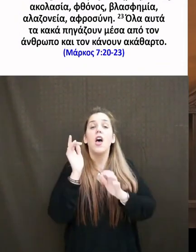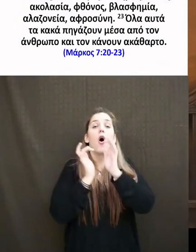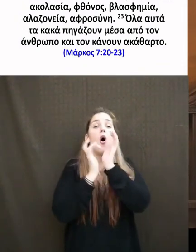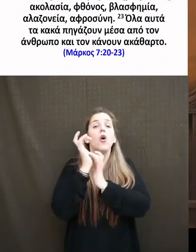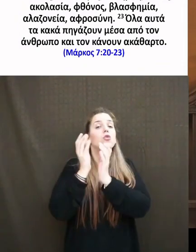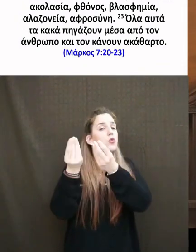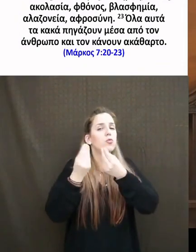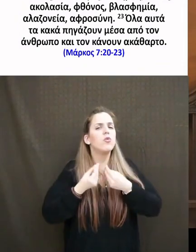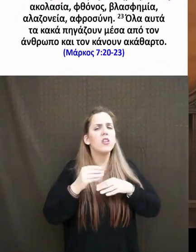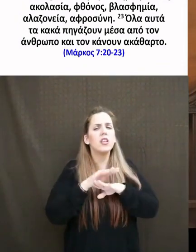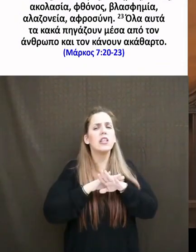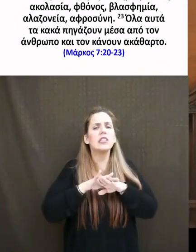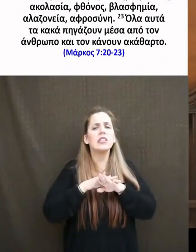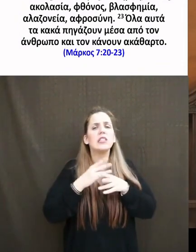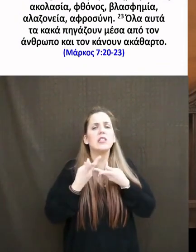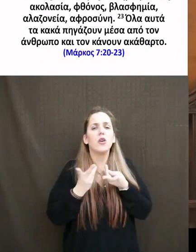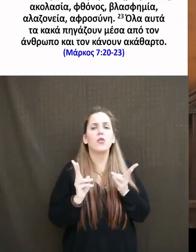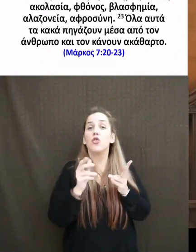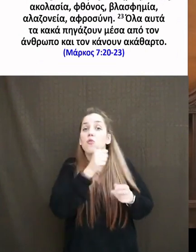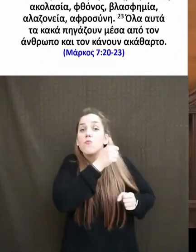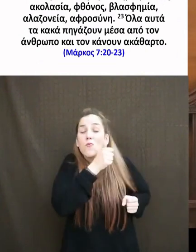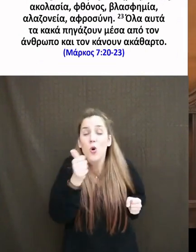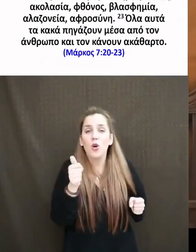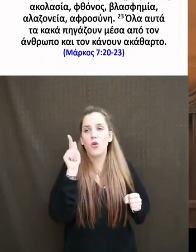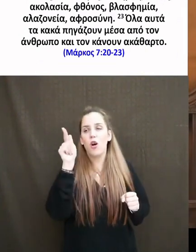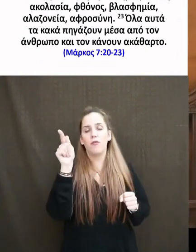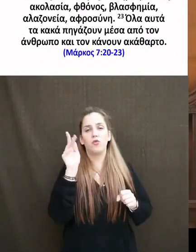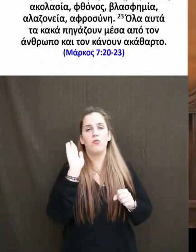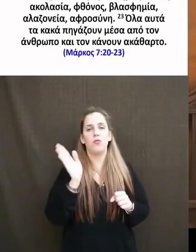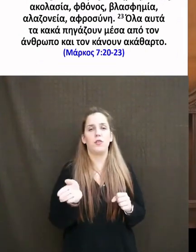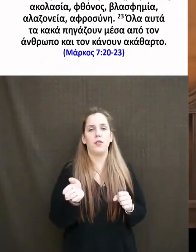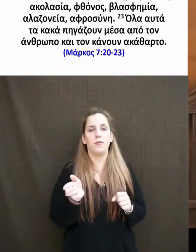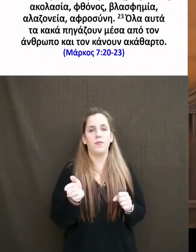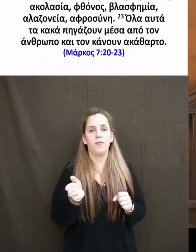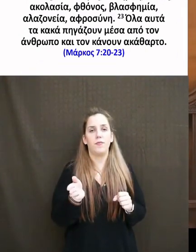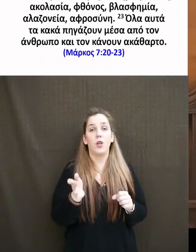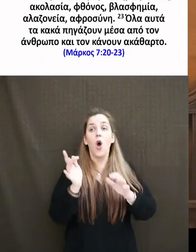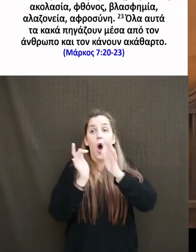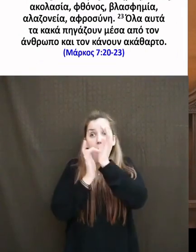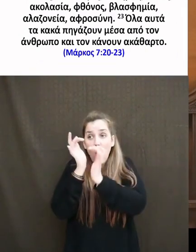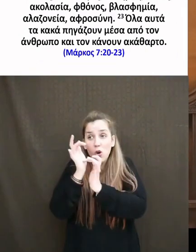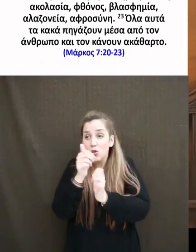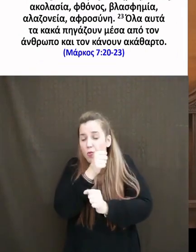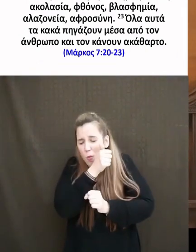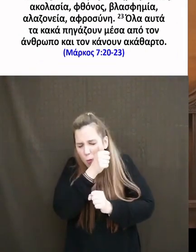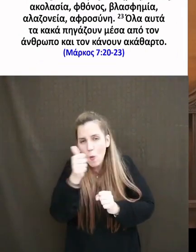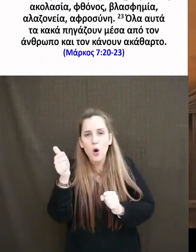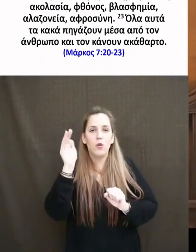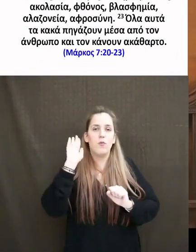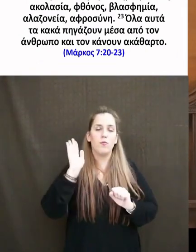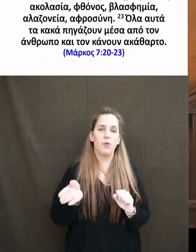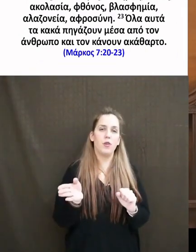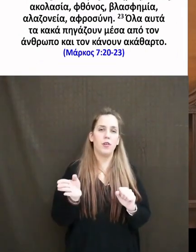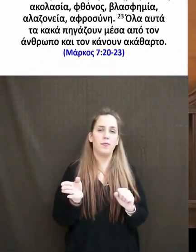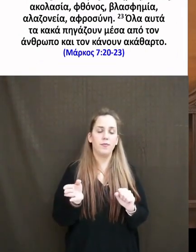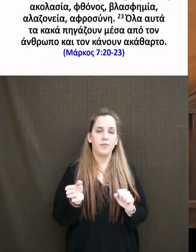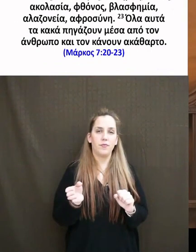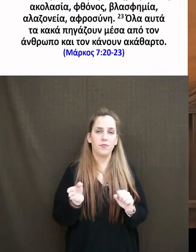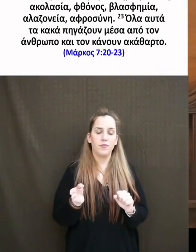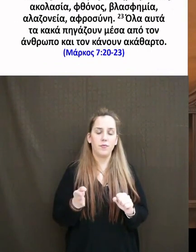μας. Μόνο ο Χριστός έχει την εξουσία να το κάνει, επειδή Εκείνος μας αγάπησε, παρόλο που είμαστε σε τέτοια